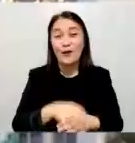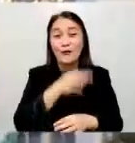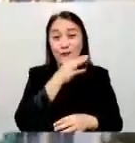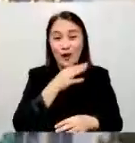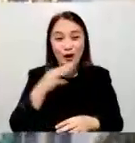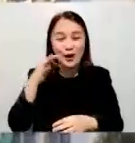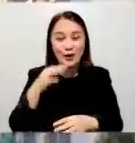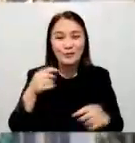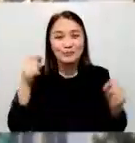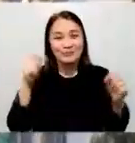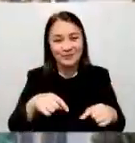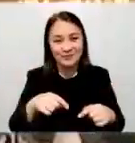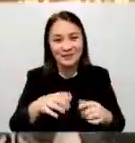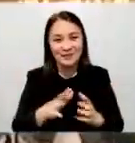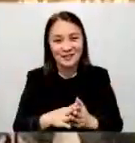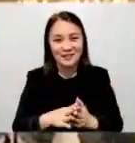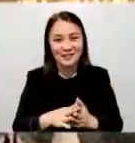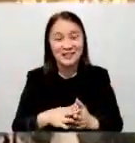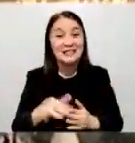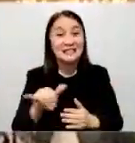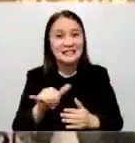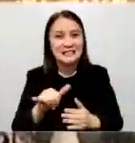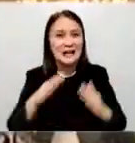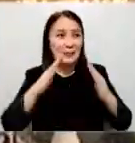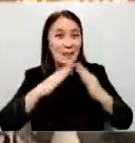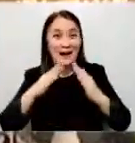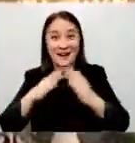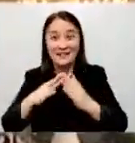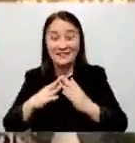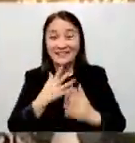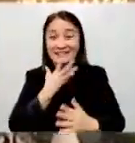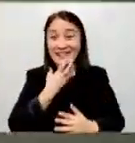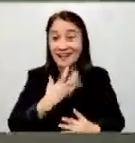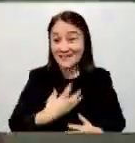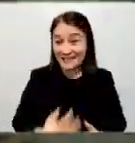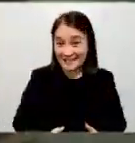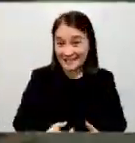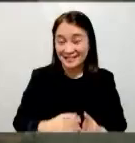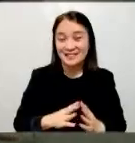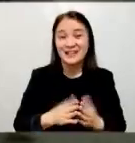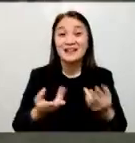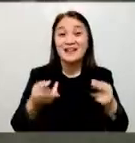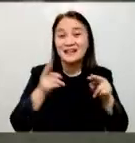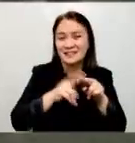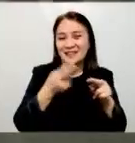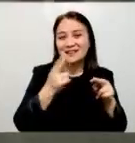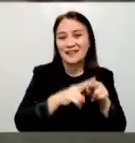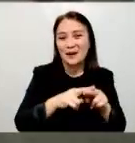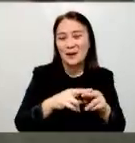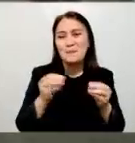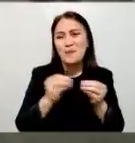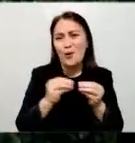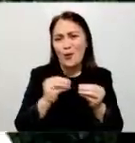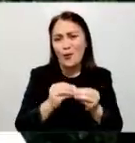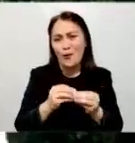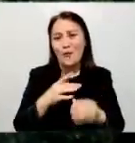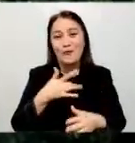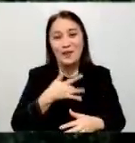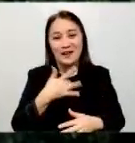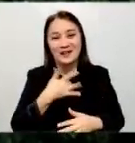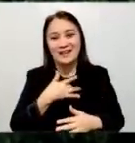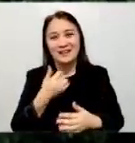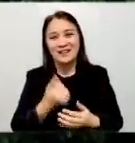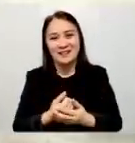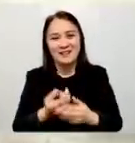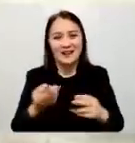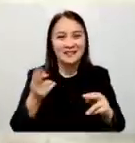Switzerland kung saan nakatira si Santa Claus. Tapos dadagdagan pa natin para mas more mong maramdaman na parang ibang bansa ka, dagdagan pa natin